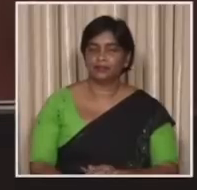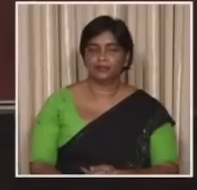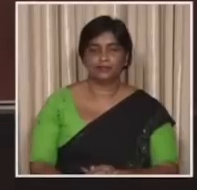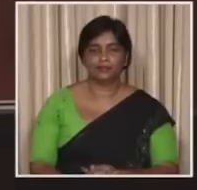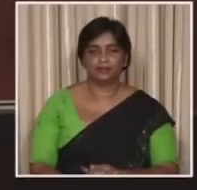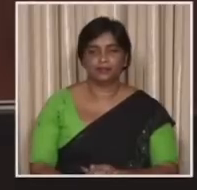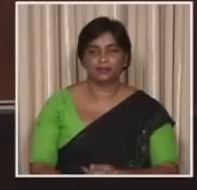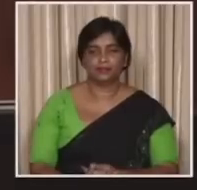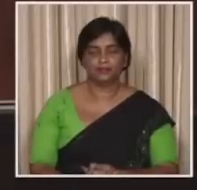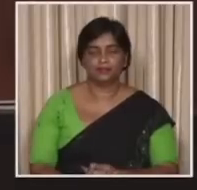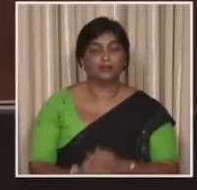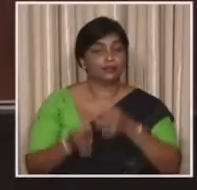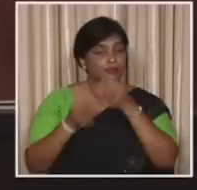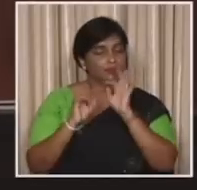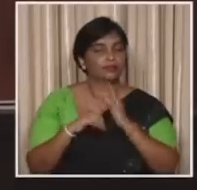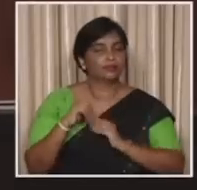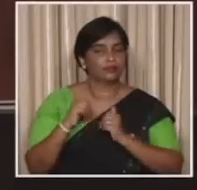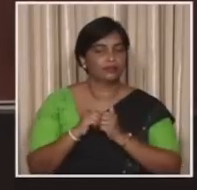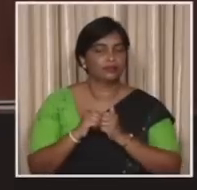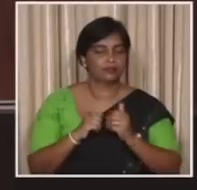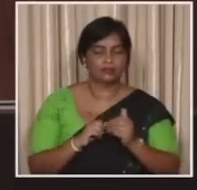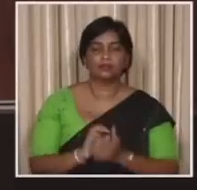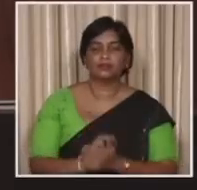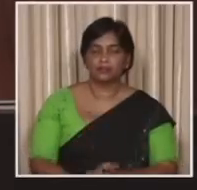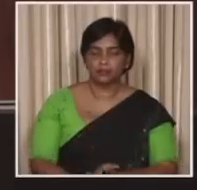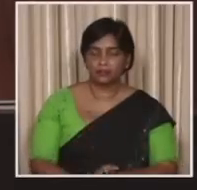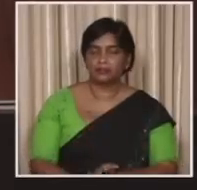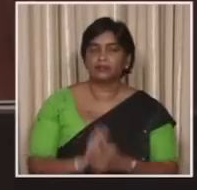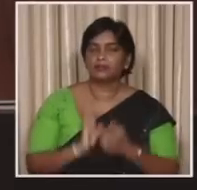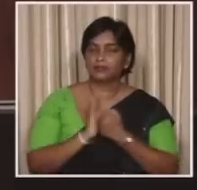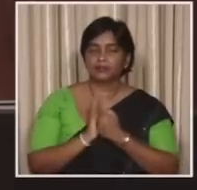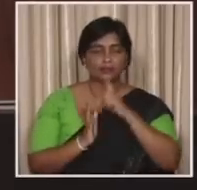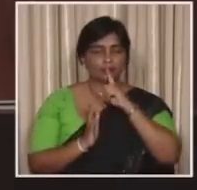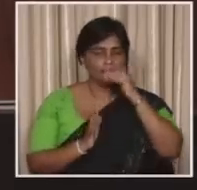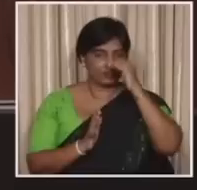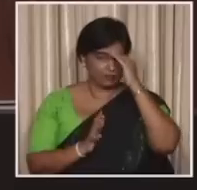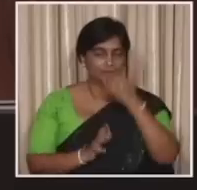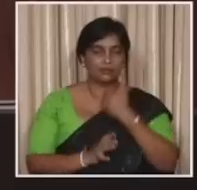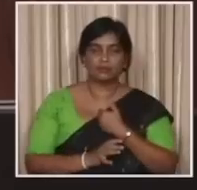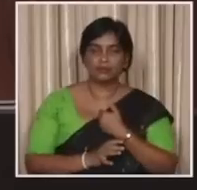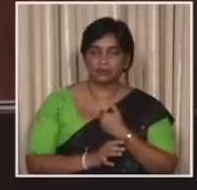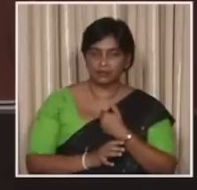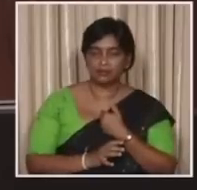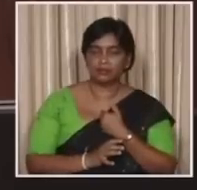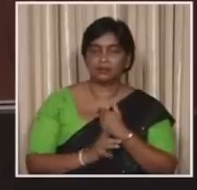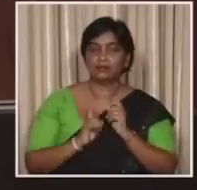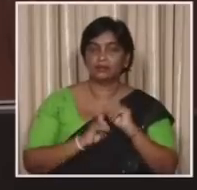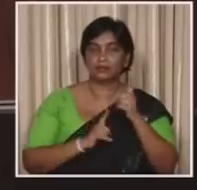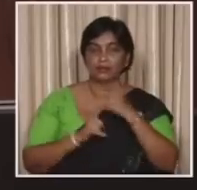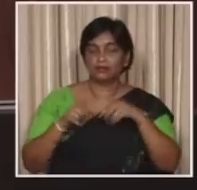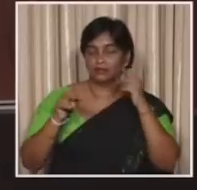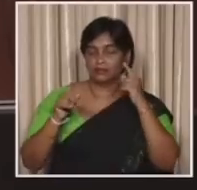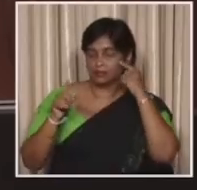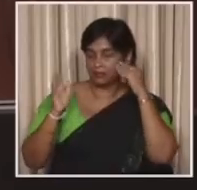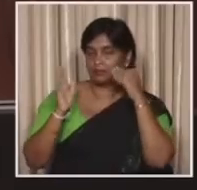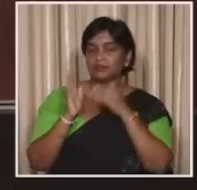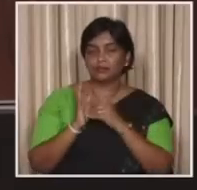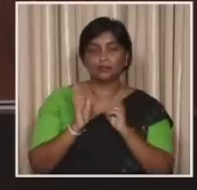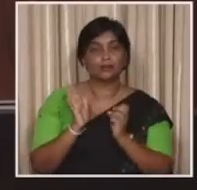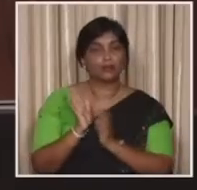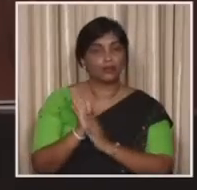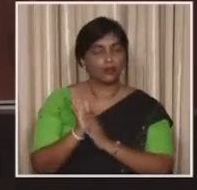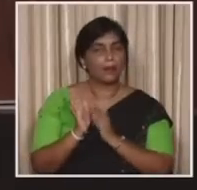මේ සම්බන්ධයෙන් රීත්‍යානුකූලව තීරණය ගැනීම දෙන්නේ සභාවේ මන්ත්‍රීවරුන්ට ගරු කථානායකතුමනි මං මුළු සභාවම අවධානය යොමු කරන්න ඕනේ මේ